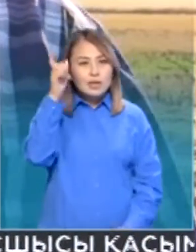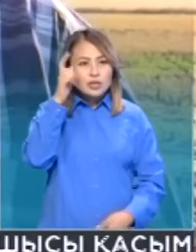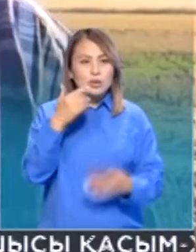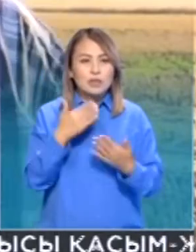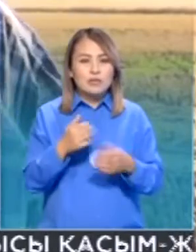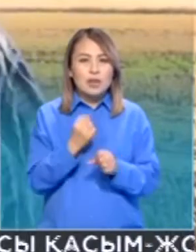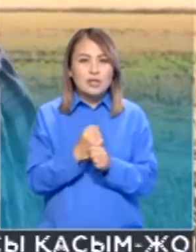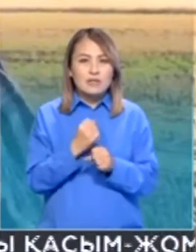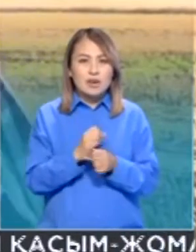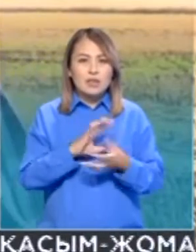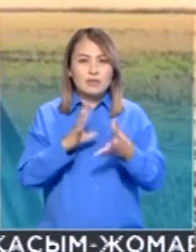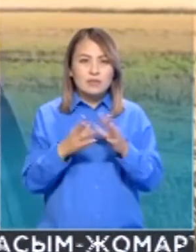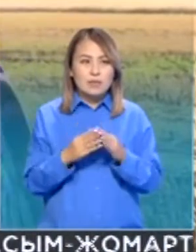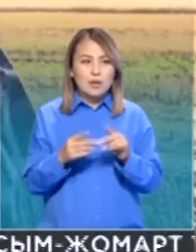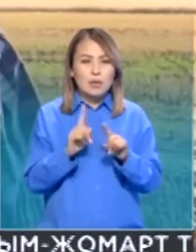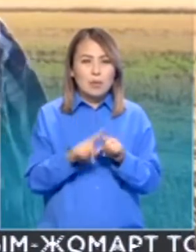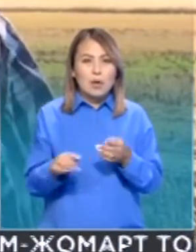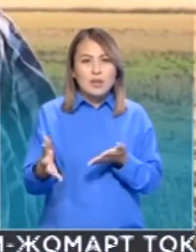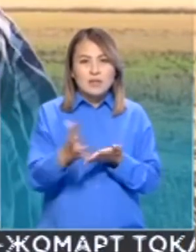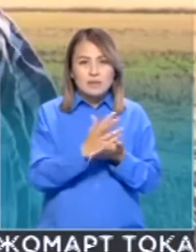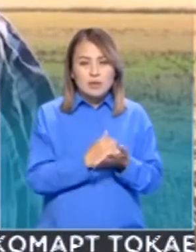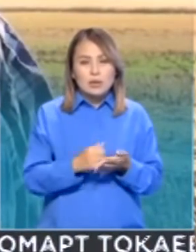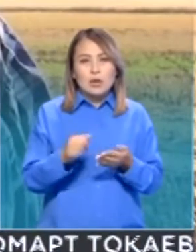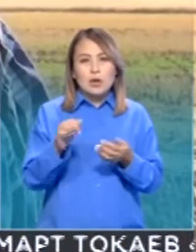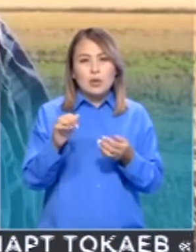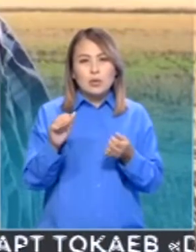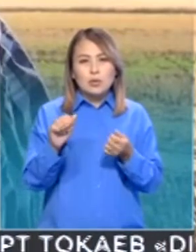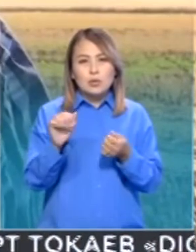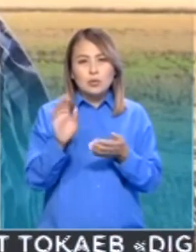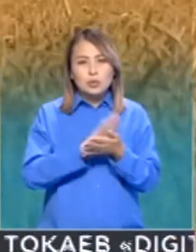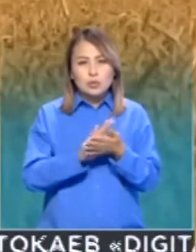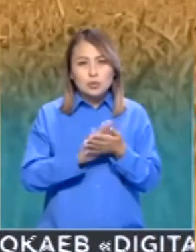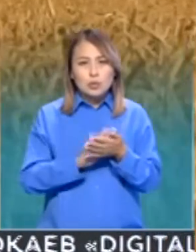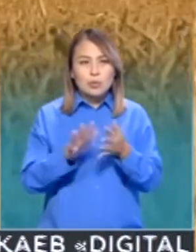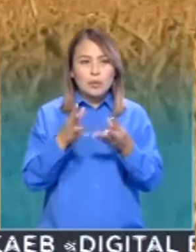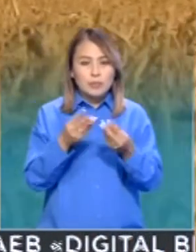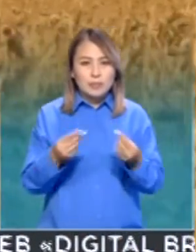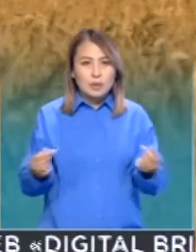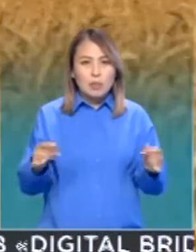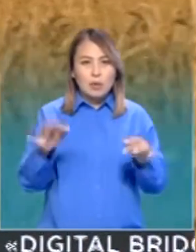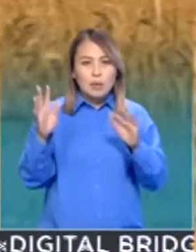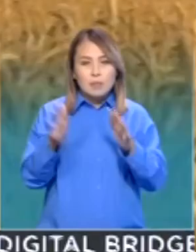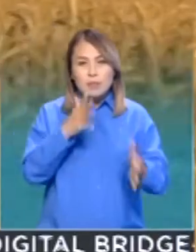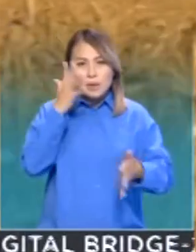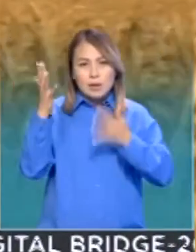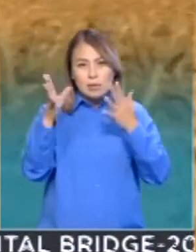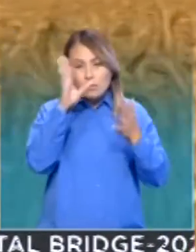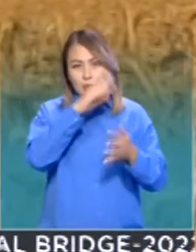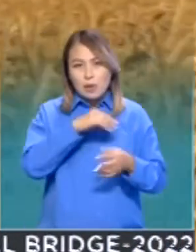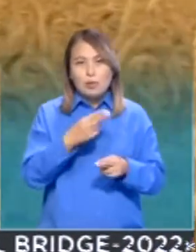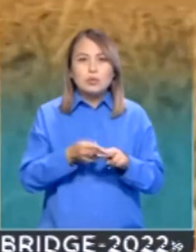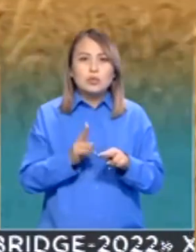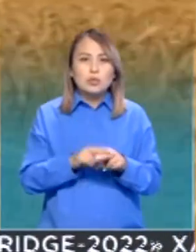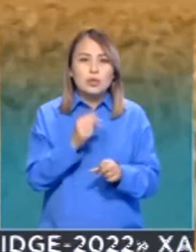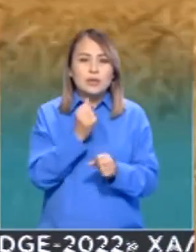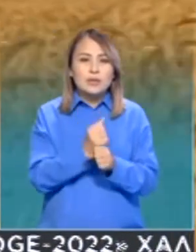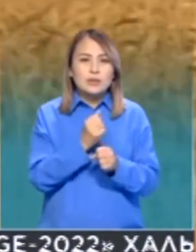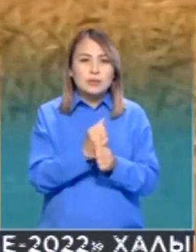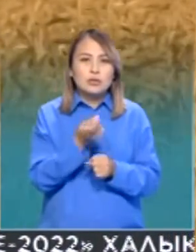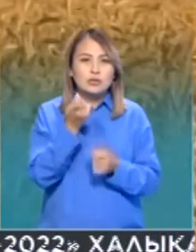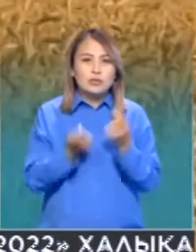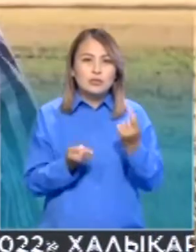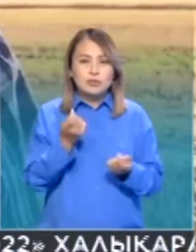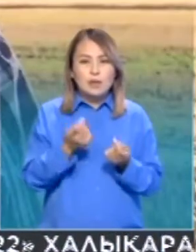ғой. Алдымен жығып, кепкен соң жиналады. Желі болса, дәні шашылып кетеді. Биылғы түсімі жақсы. Оның үстіне мемлекет бөлген